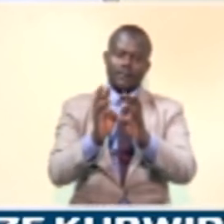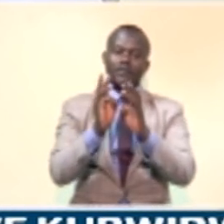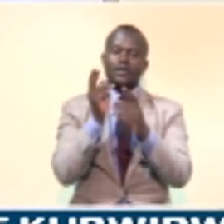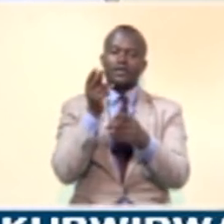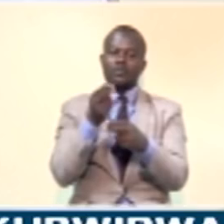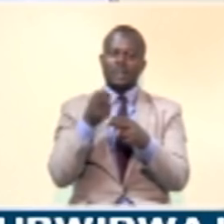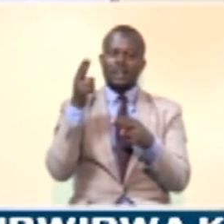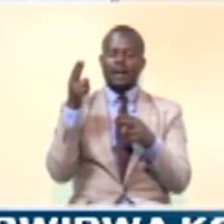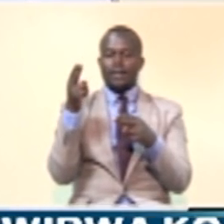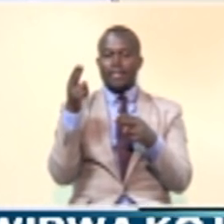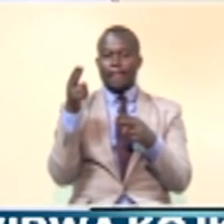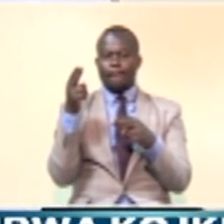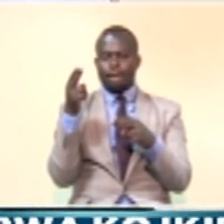twita